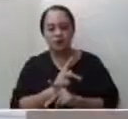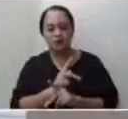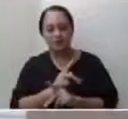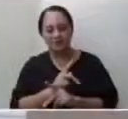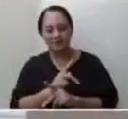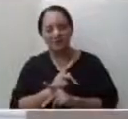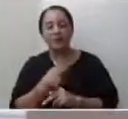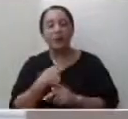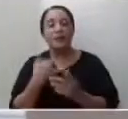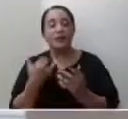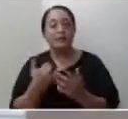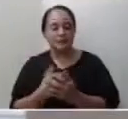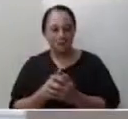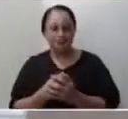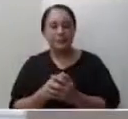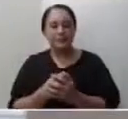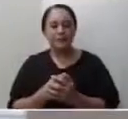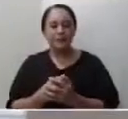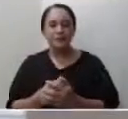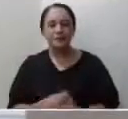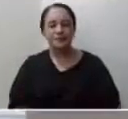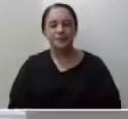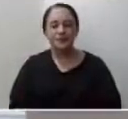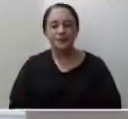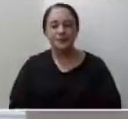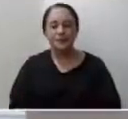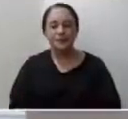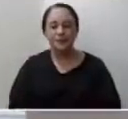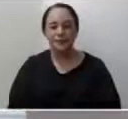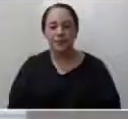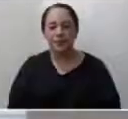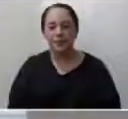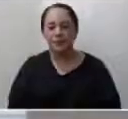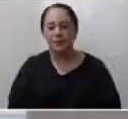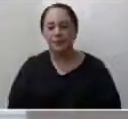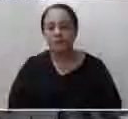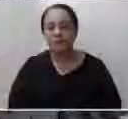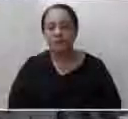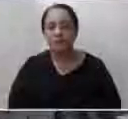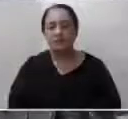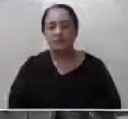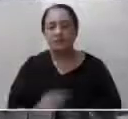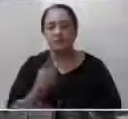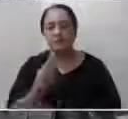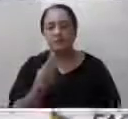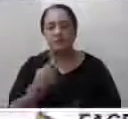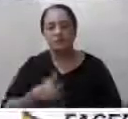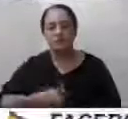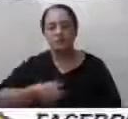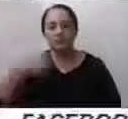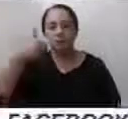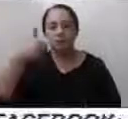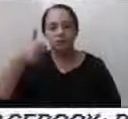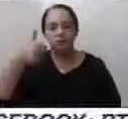sa 645 Mega Lotto na may kabuang premyo na mahigit 54 million pesos.